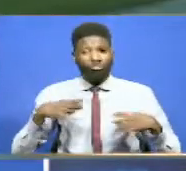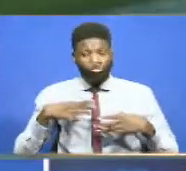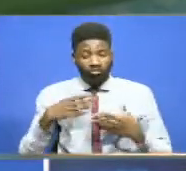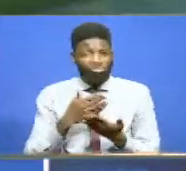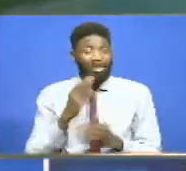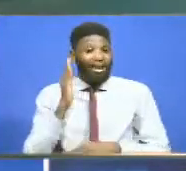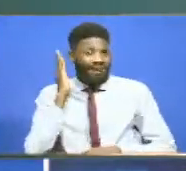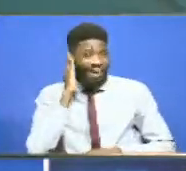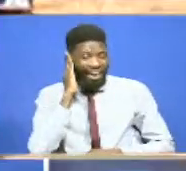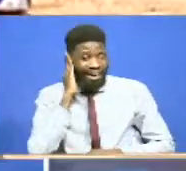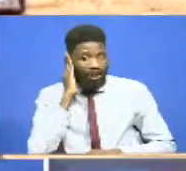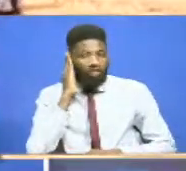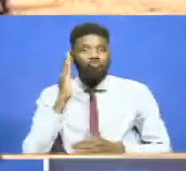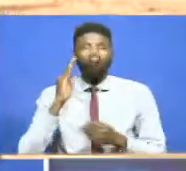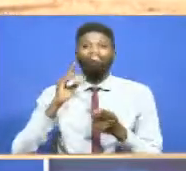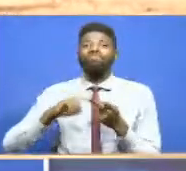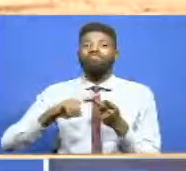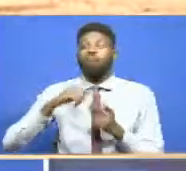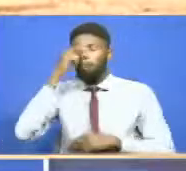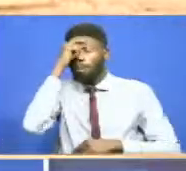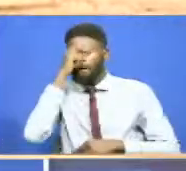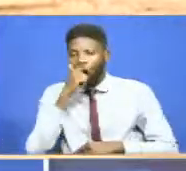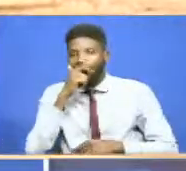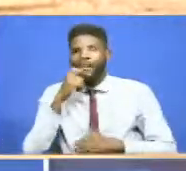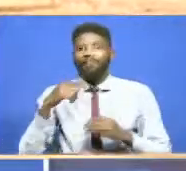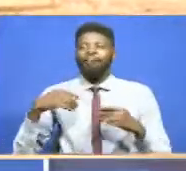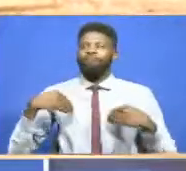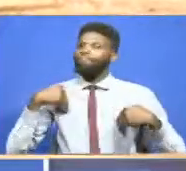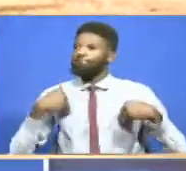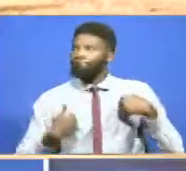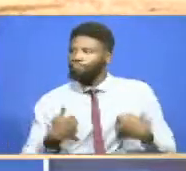na ulemavu wa kimwili.